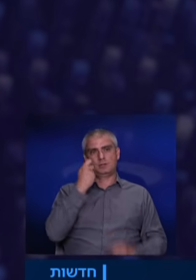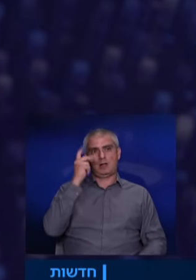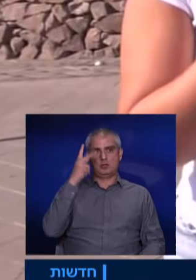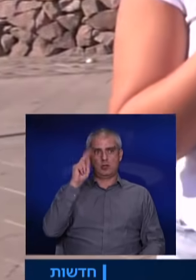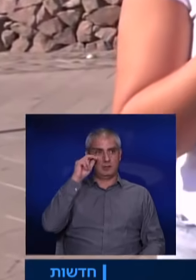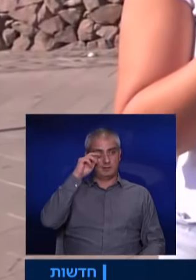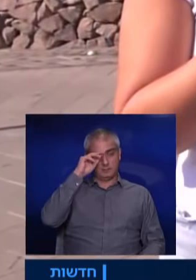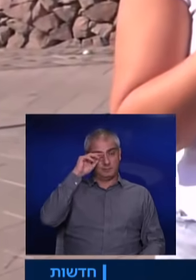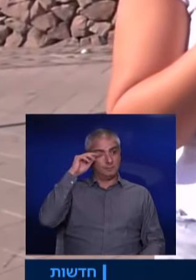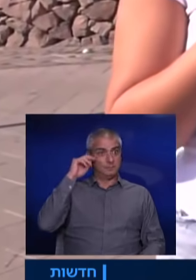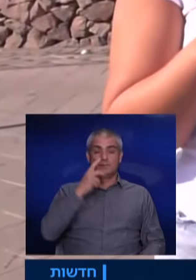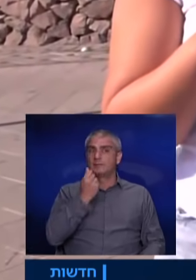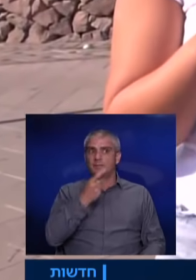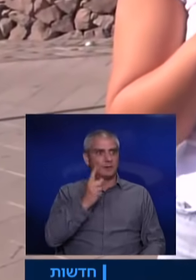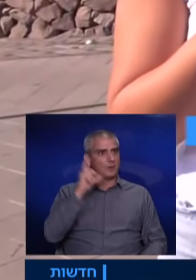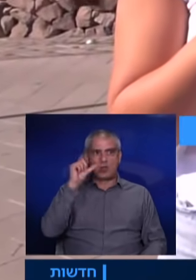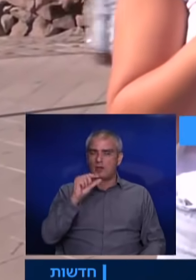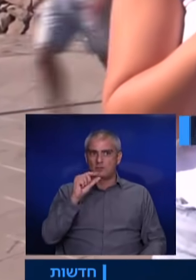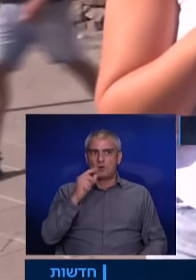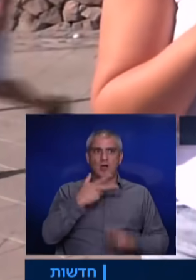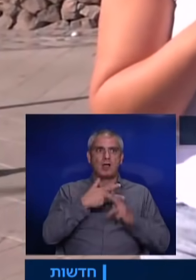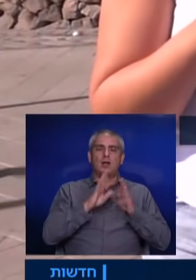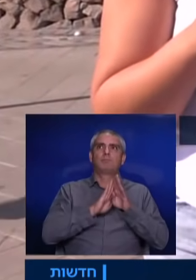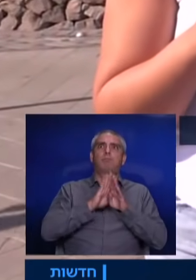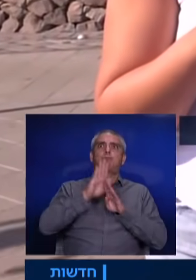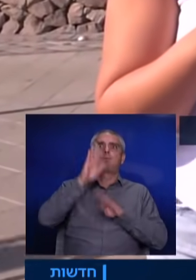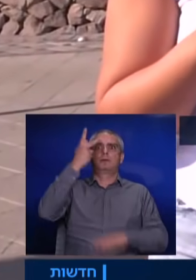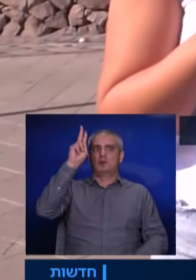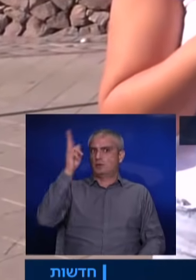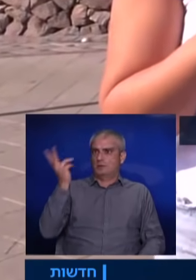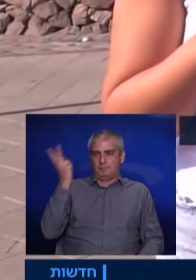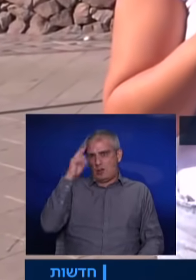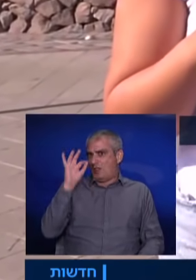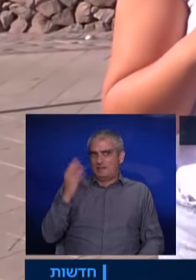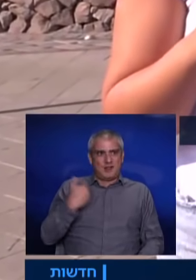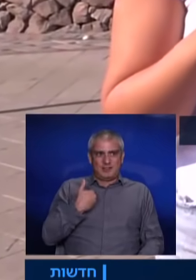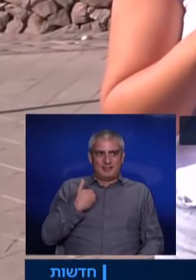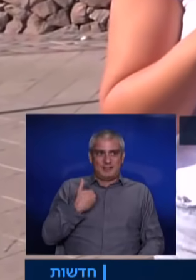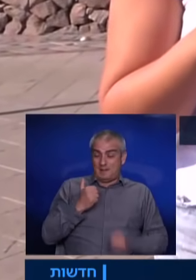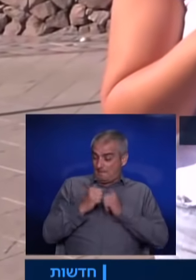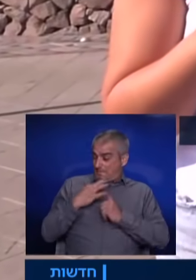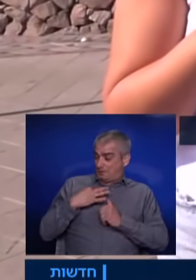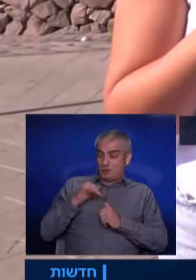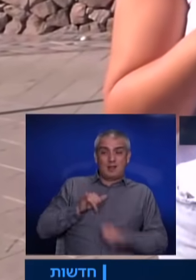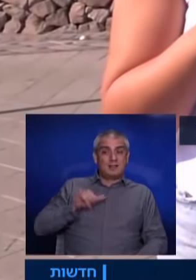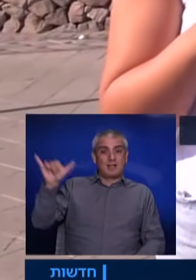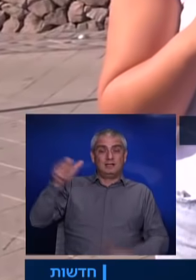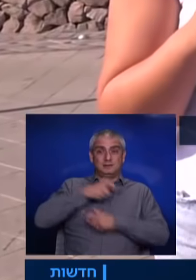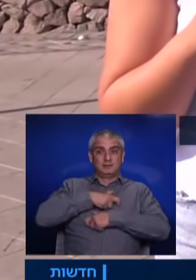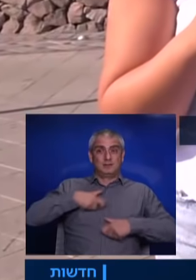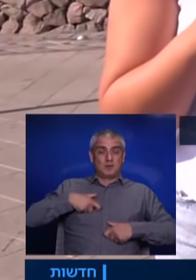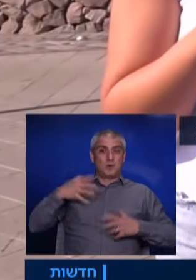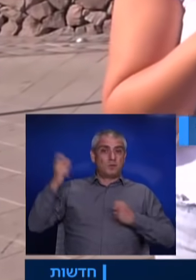יותר יקר. המחירים לא ירדו, אלא הם רק מרקיעי שחקים. לא נראה לי הגיוני שהבן זוג שלי טס לבודפסט לכמעט